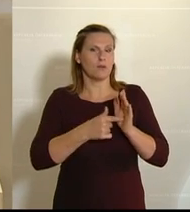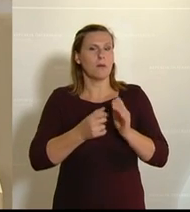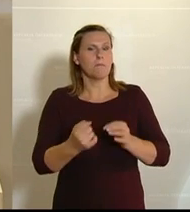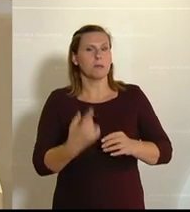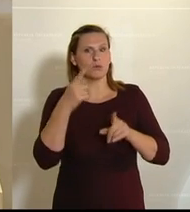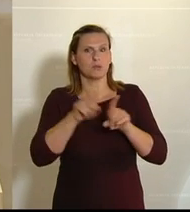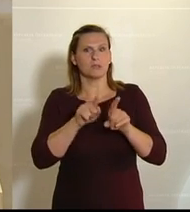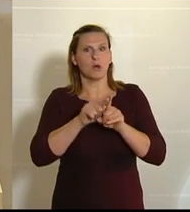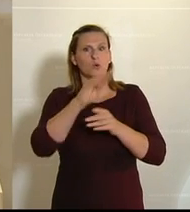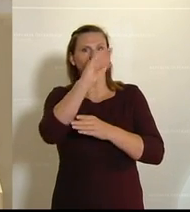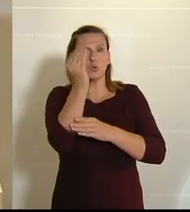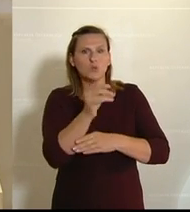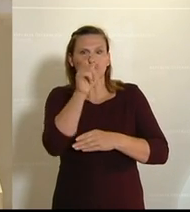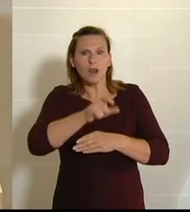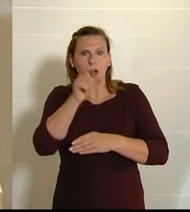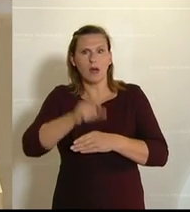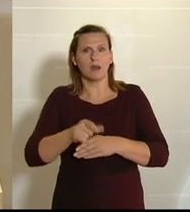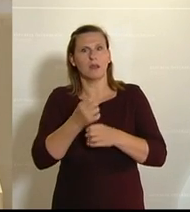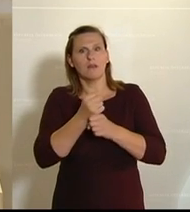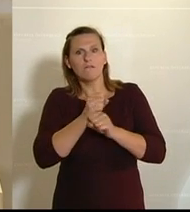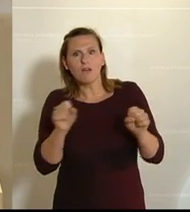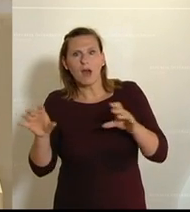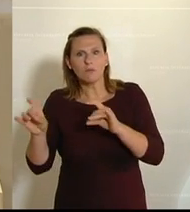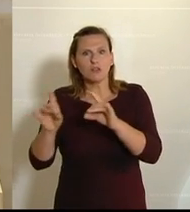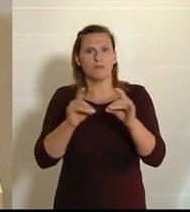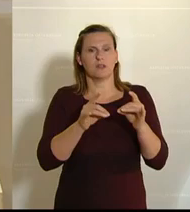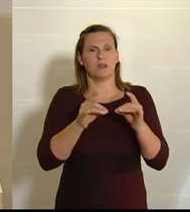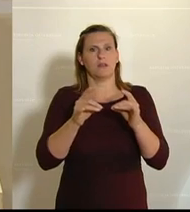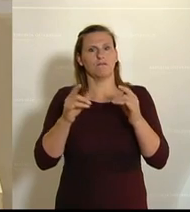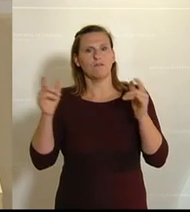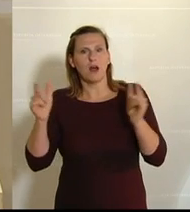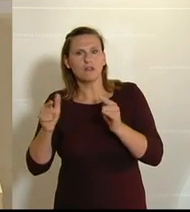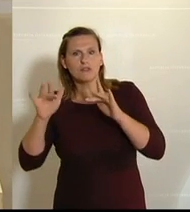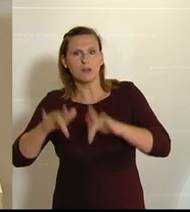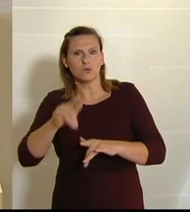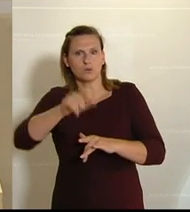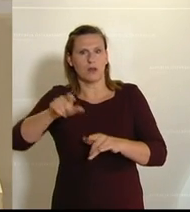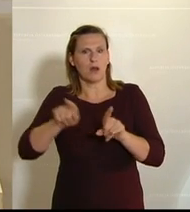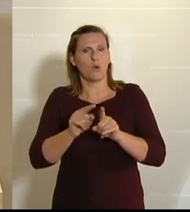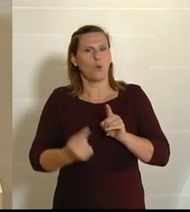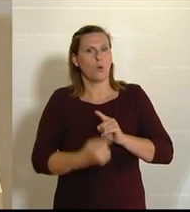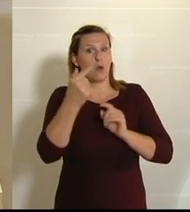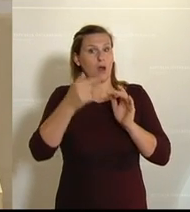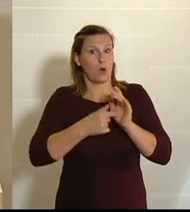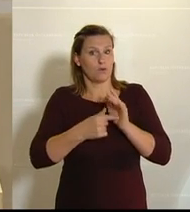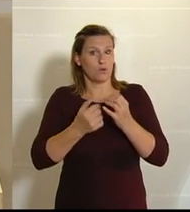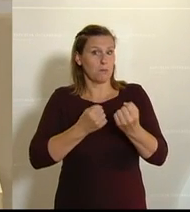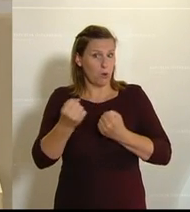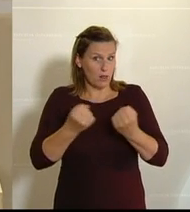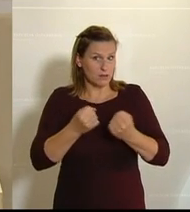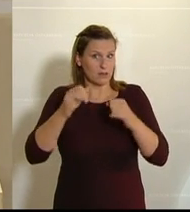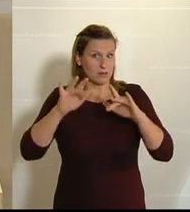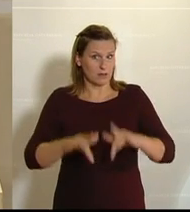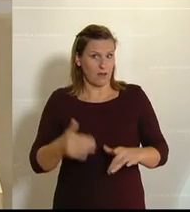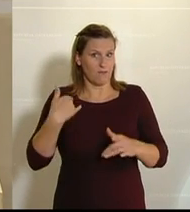Künstler, für die Veranstalter, für die Freischaffenden. Sie waren auch eine große Herausforderung für die Politik und auch